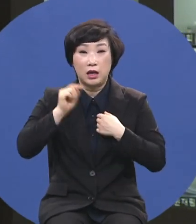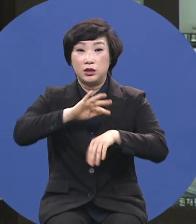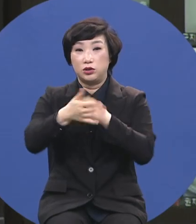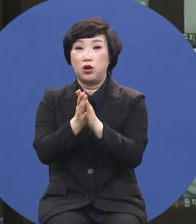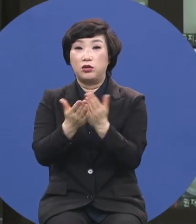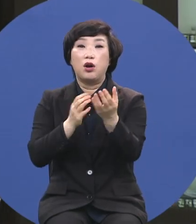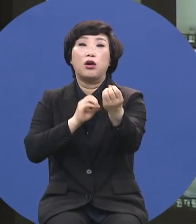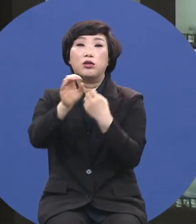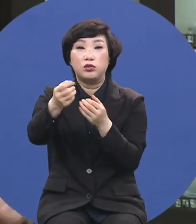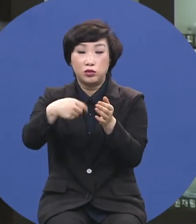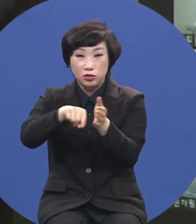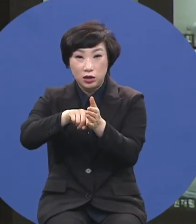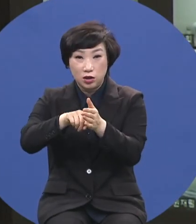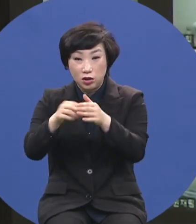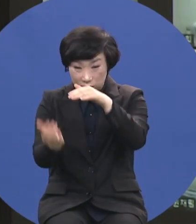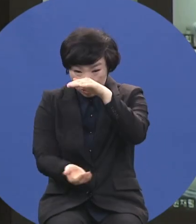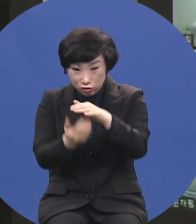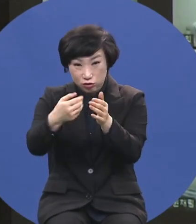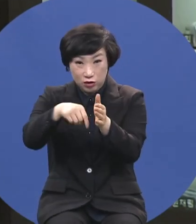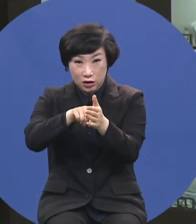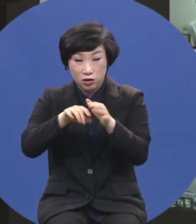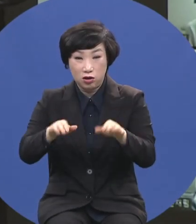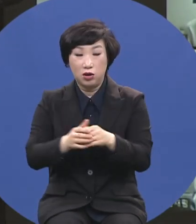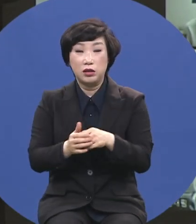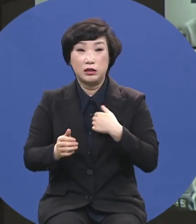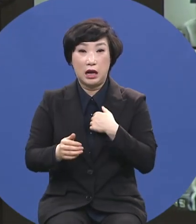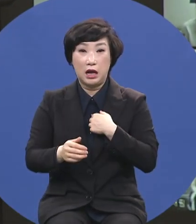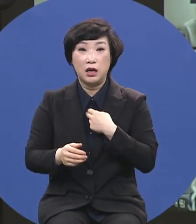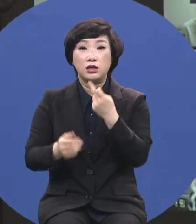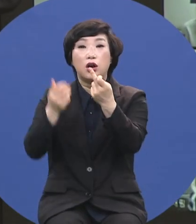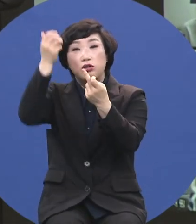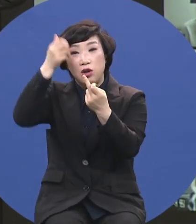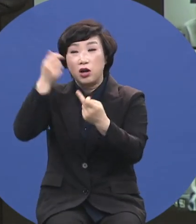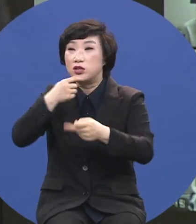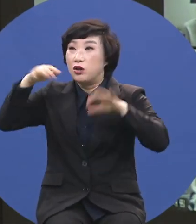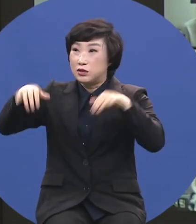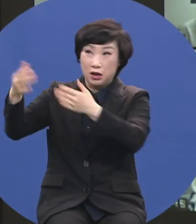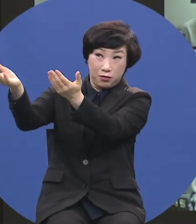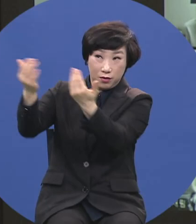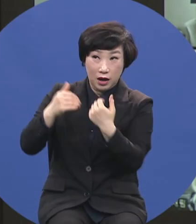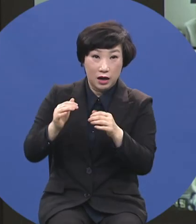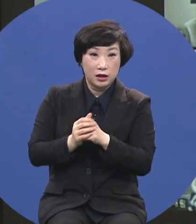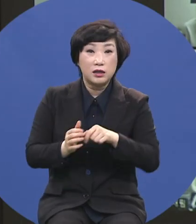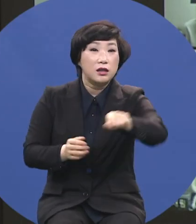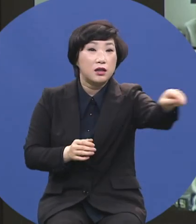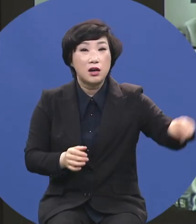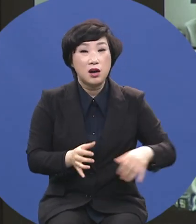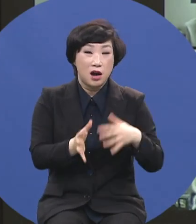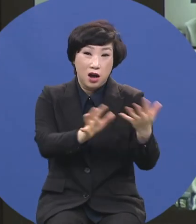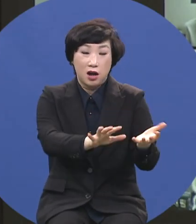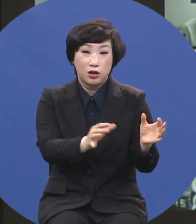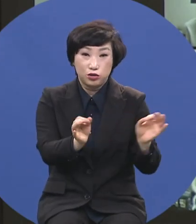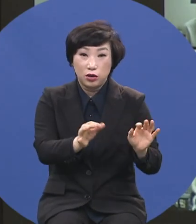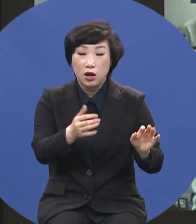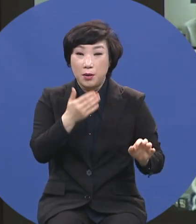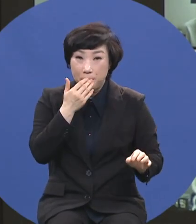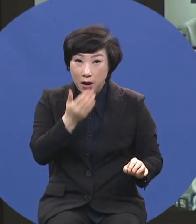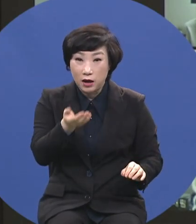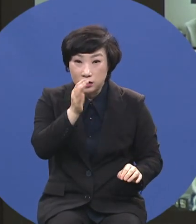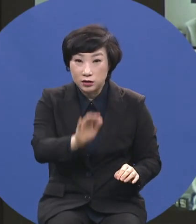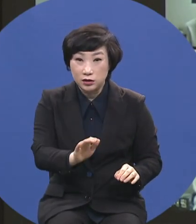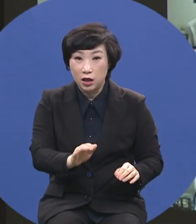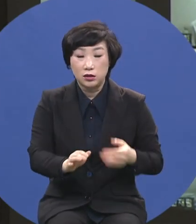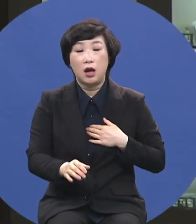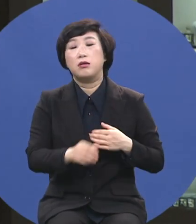하는 거야. 내가 12령이라도 되는 천사를 끌어내려 해칠 수 있지만